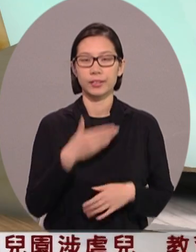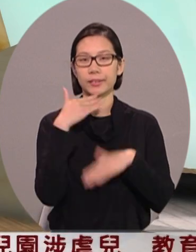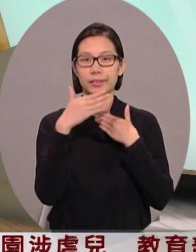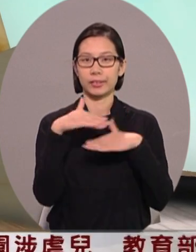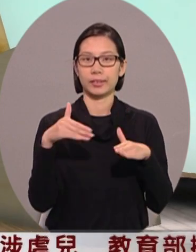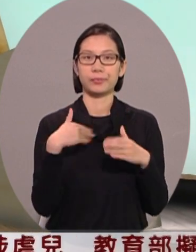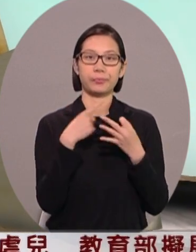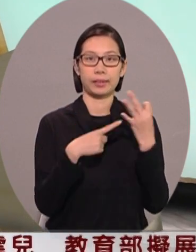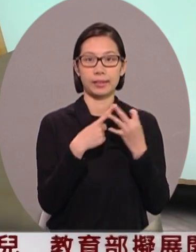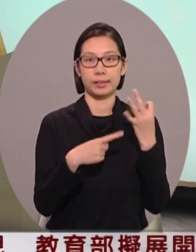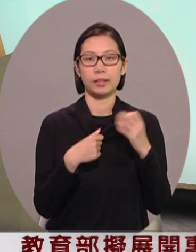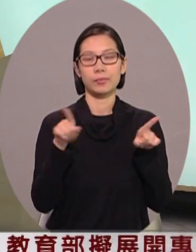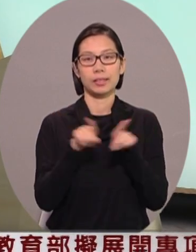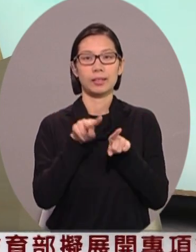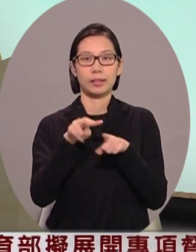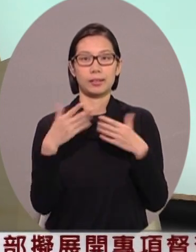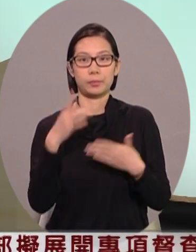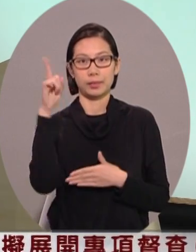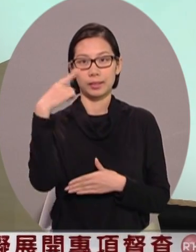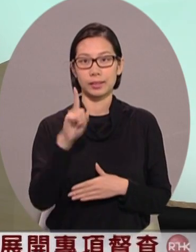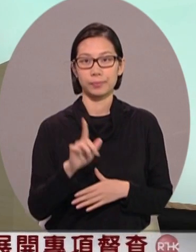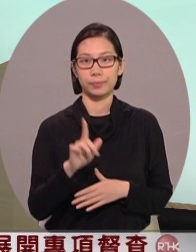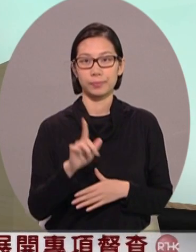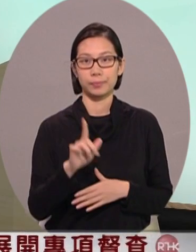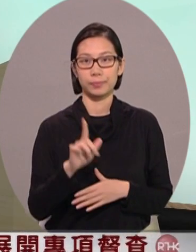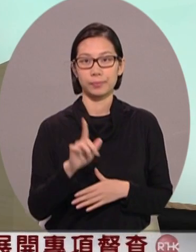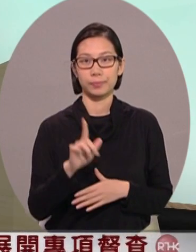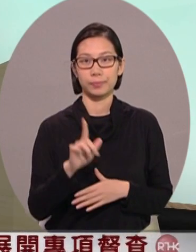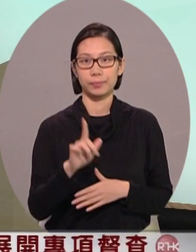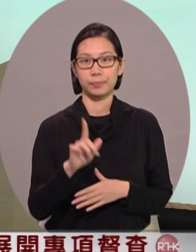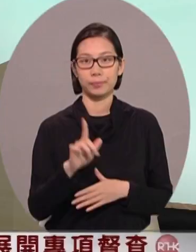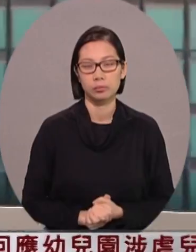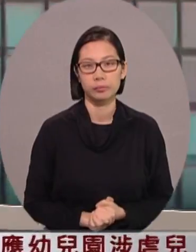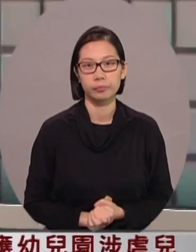早晨，早晨，我是袁子佩，我们一起来看看今天的天气。